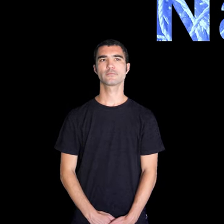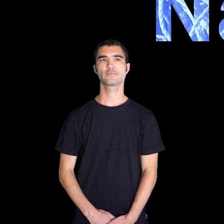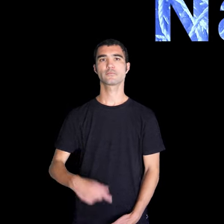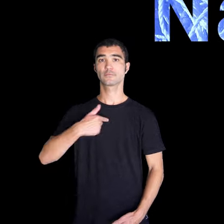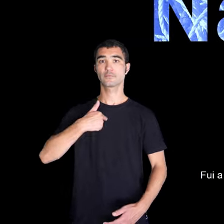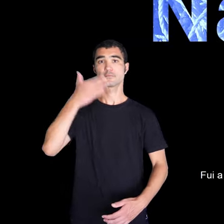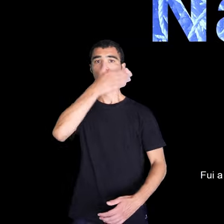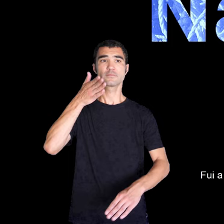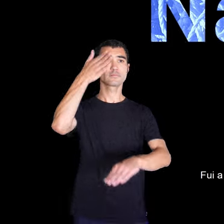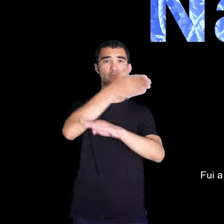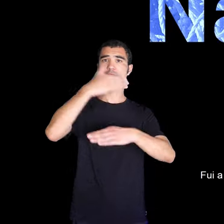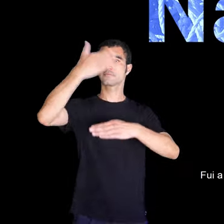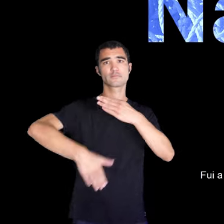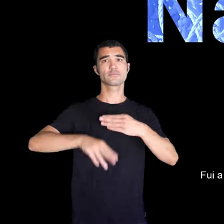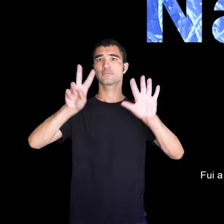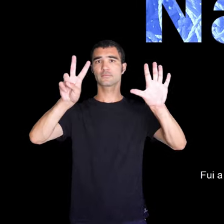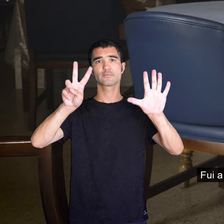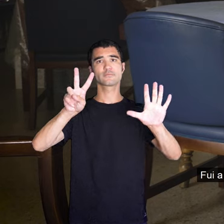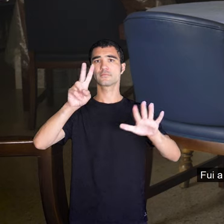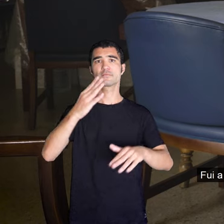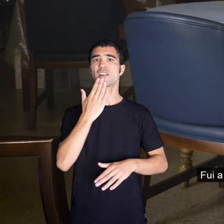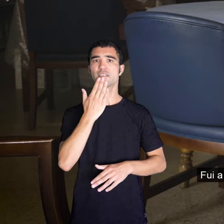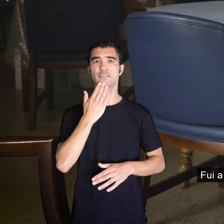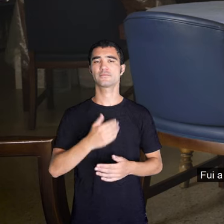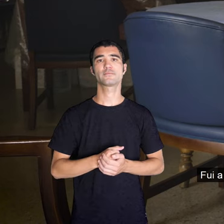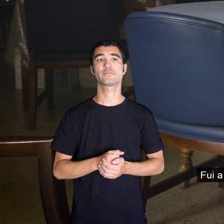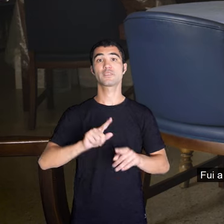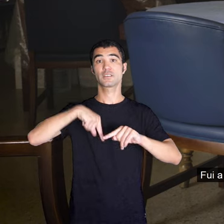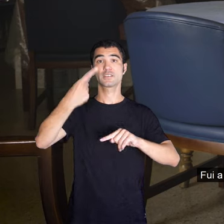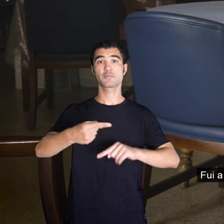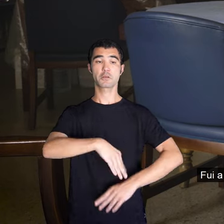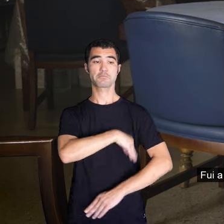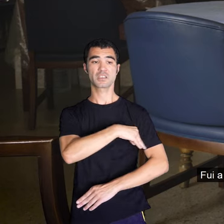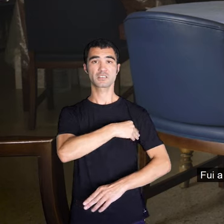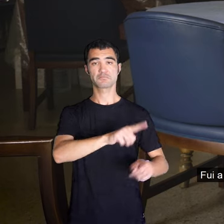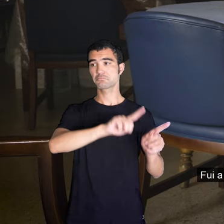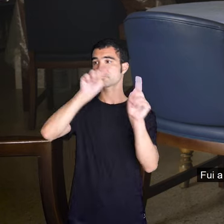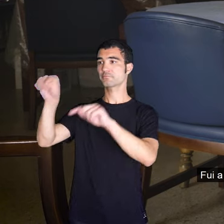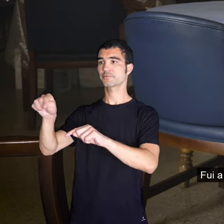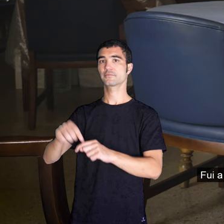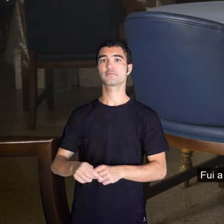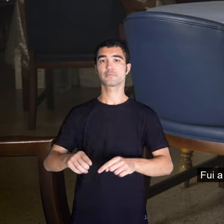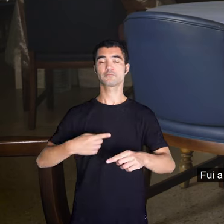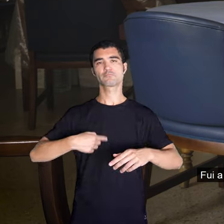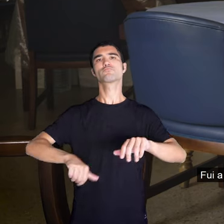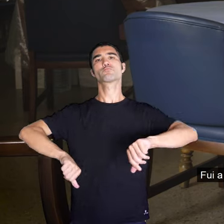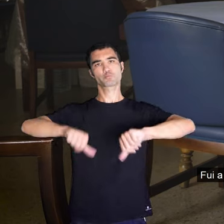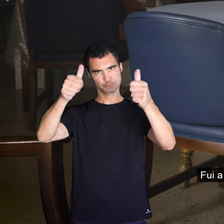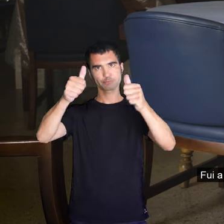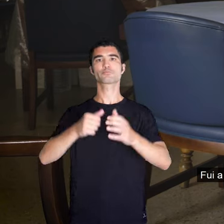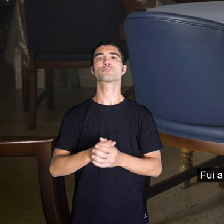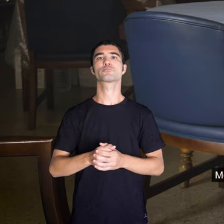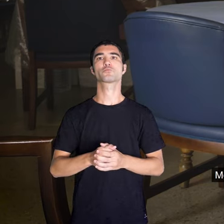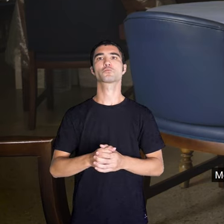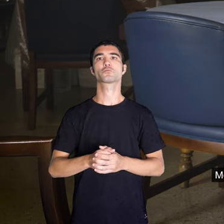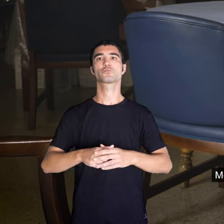Vaig anar a escola fins a 7 anys i a 7 anys m'agradaren el batxillerat. Vaig aprovar i m'agradaren